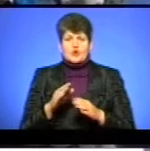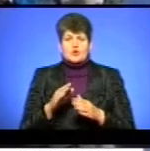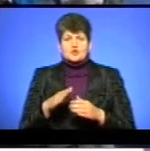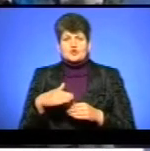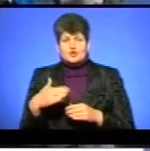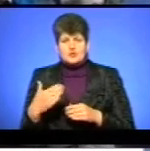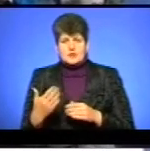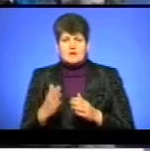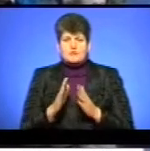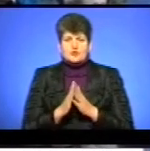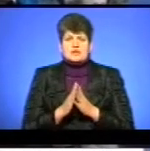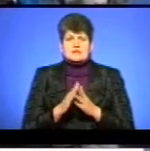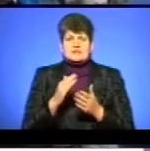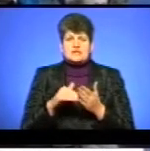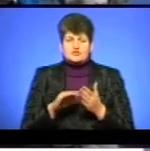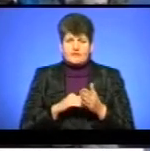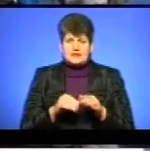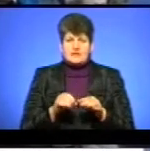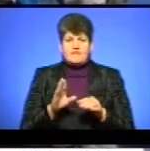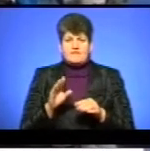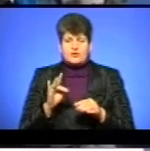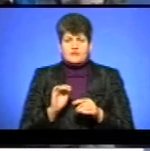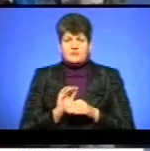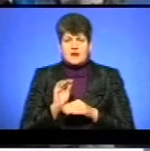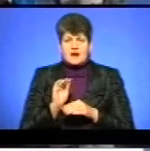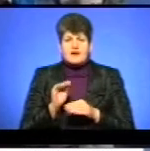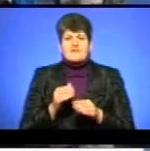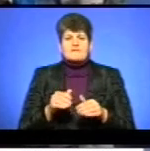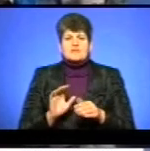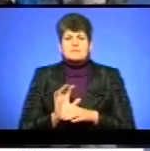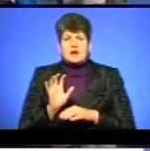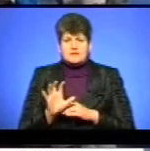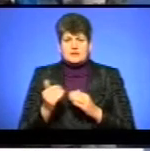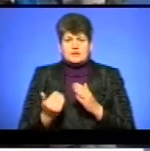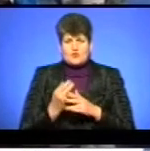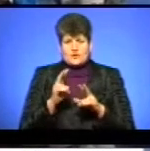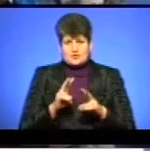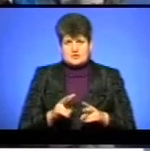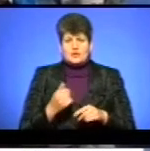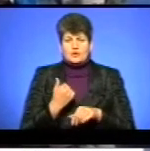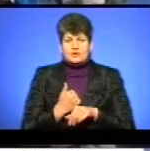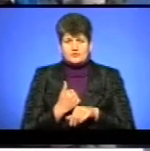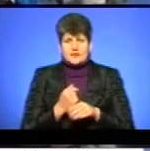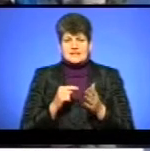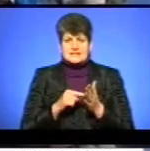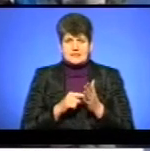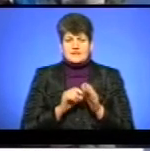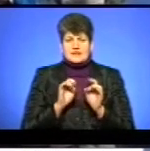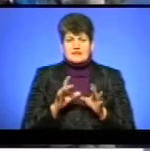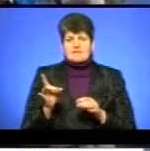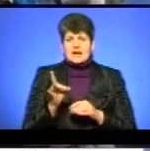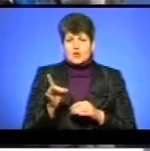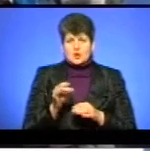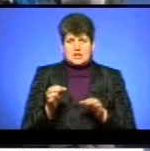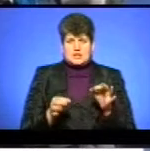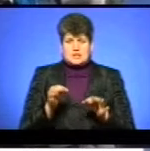і направити на новий розгляд. Тобто основна ціль – це передати на новий розгляд в районний суд.